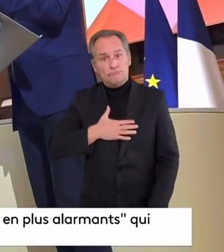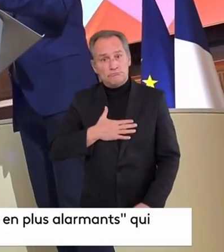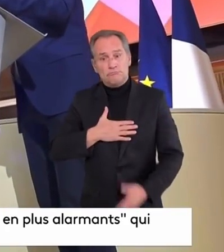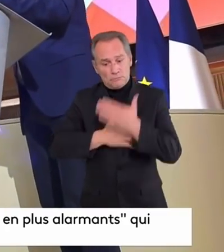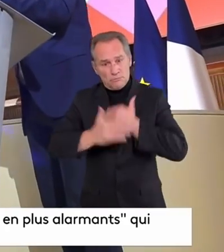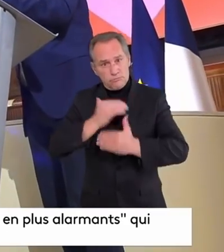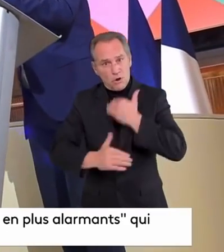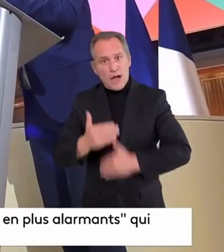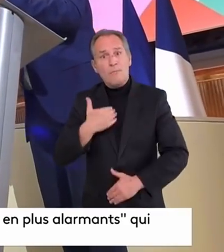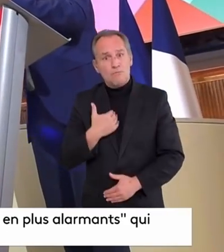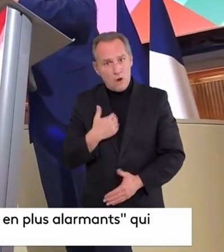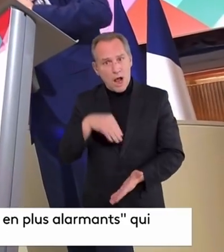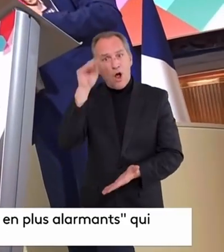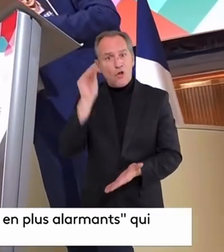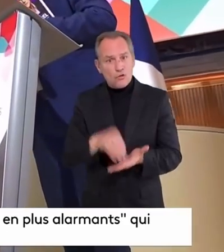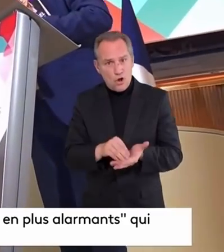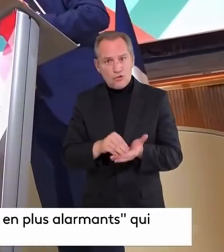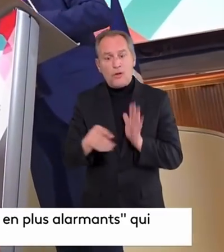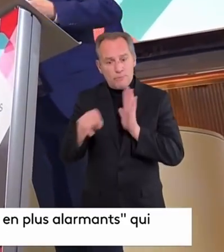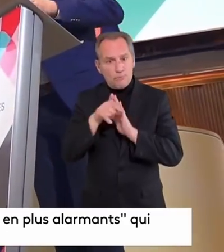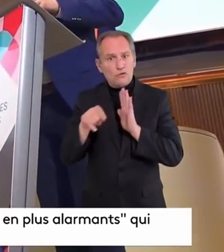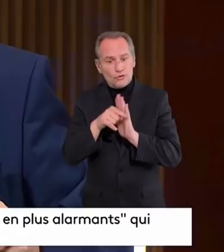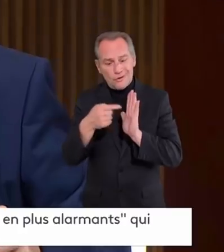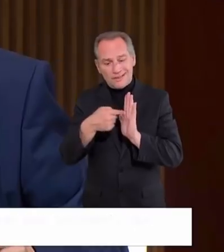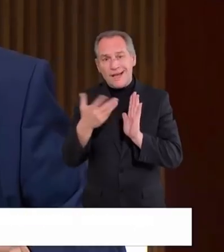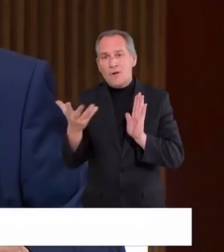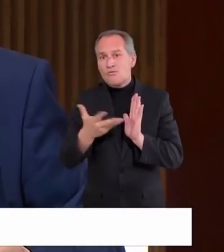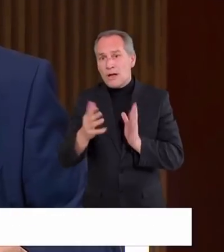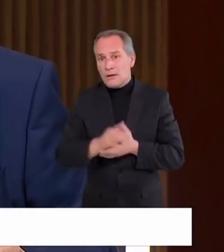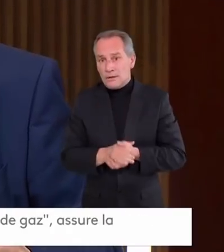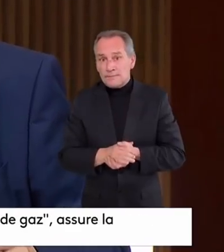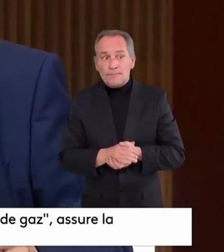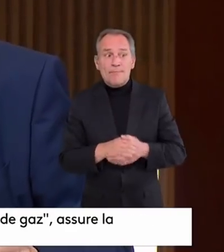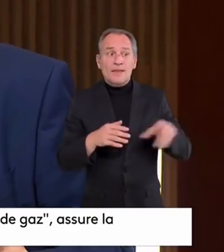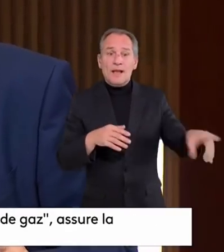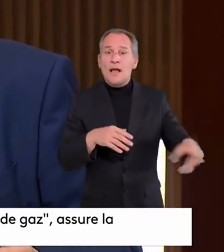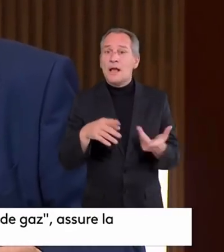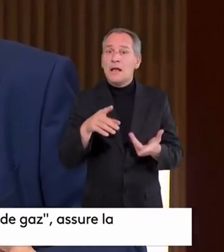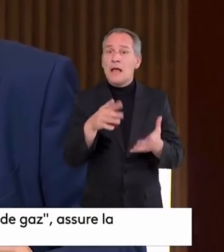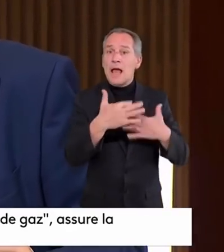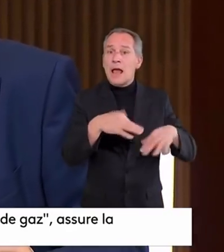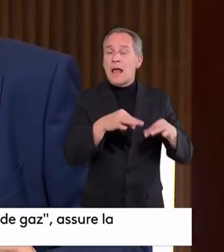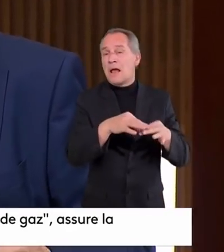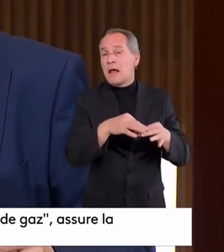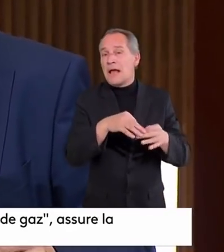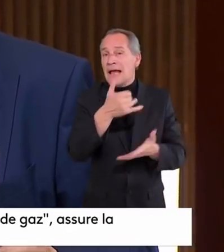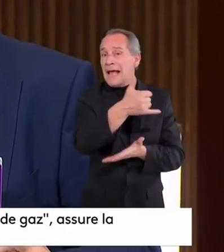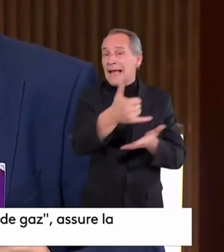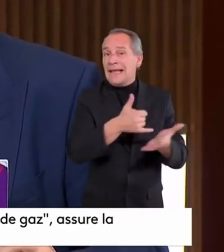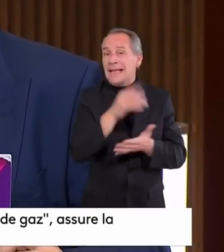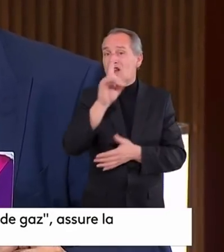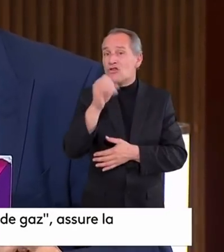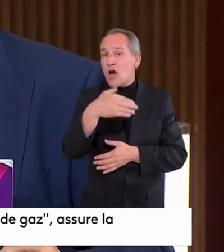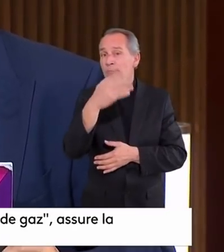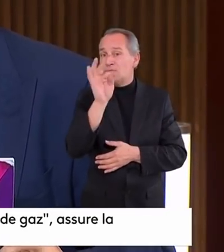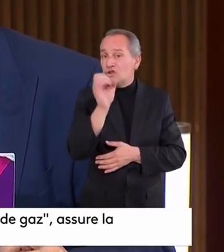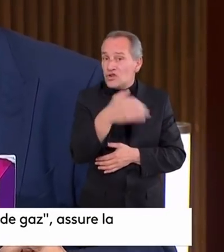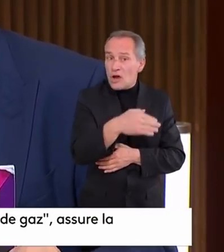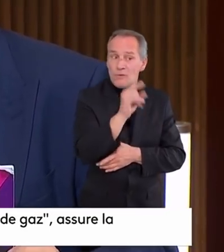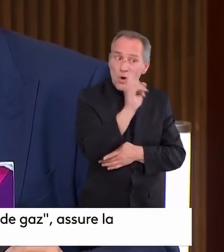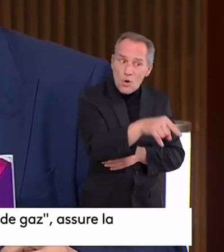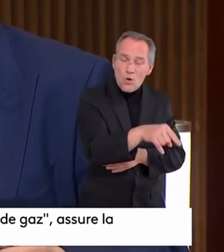Une des mesures que je propose, c'est de faire en sorte que ces pays d'outre-mer, si nous les respectons un tant soit peu, c'est de leur permettre d'élaborer